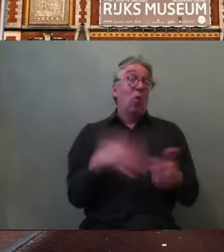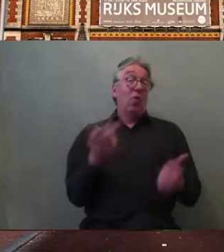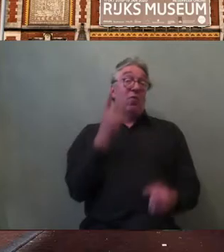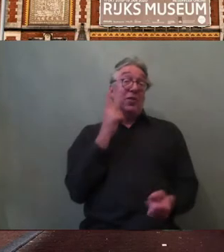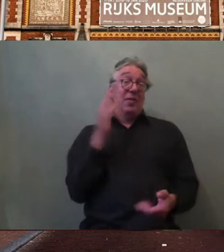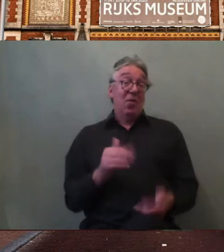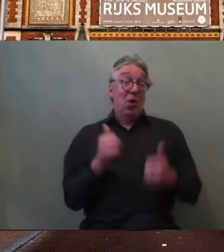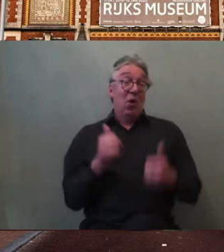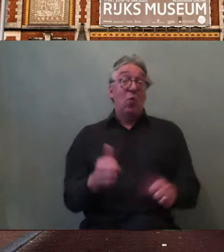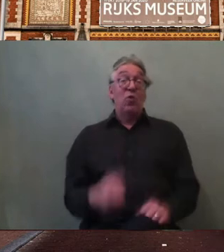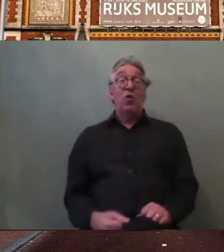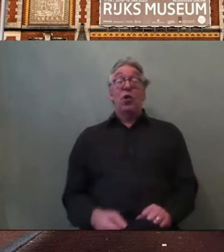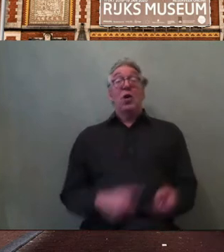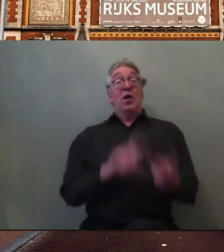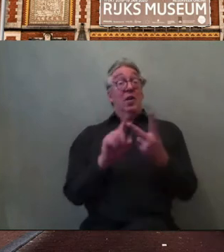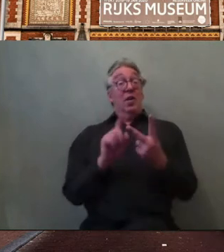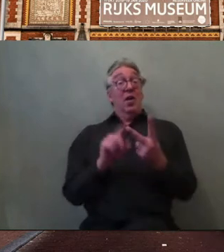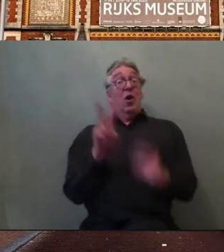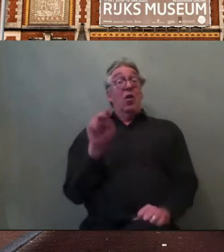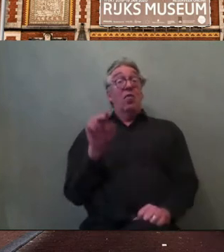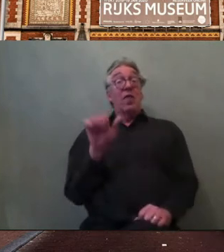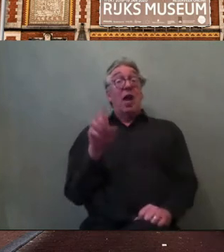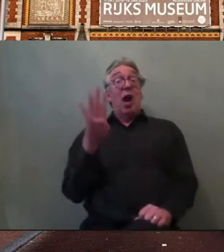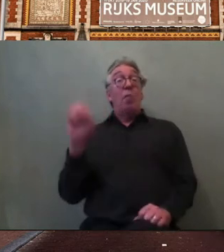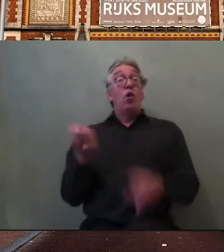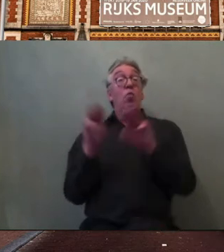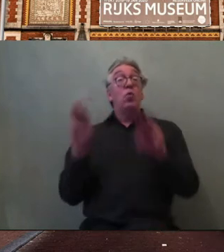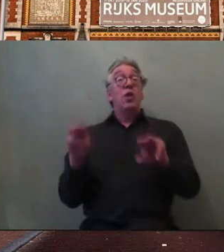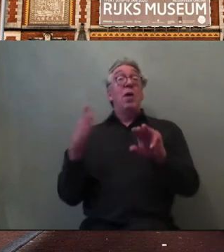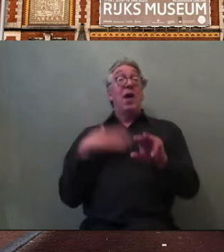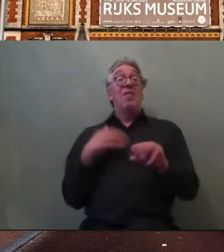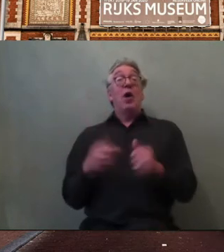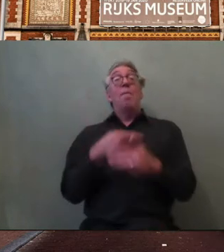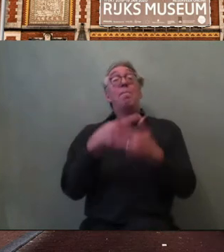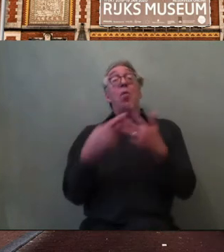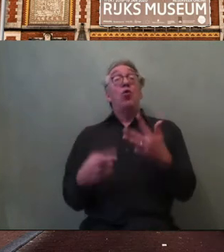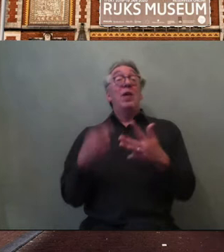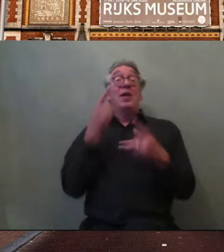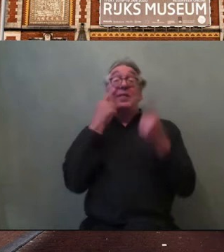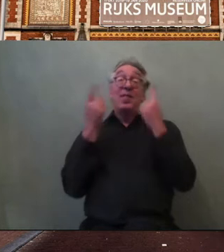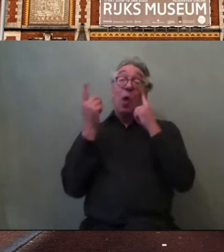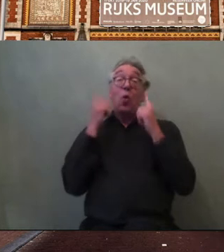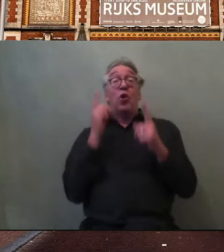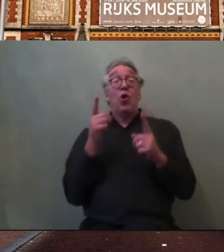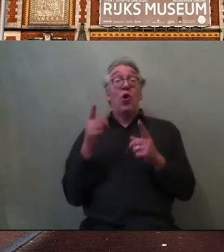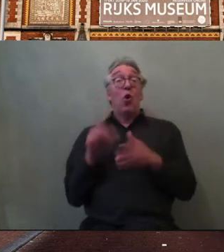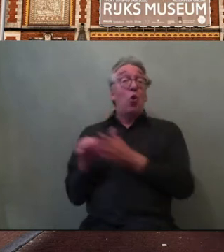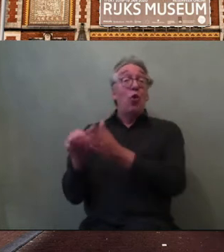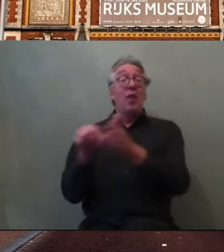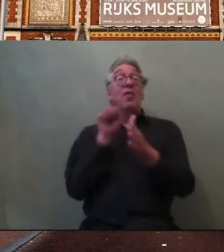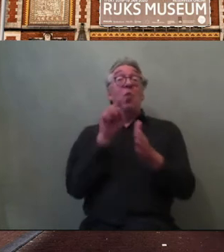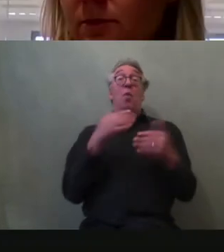Het Van Abbe Museum biedt interactieve multisintuigelijke rondleidingen aan voor mensen met een visuele